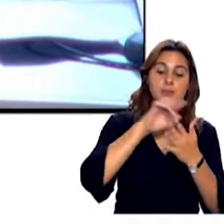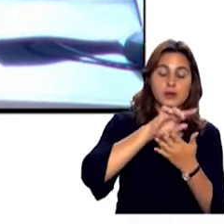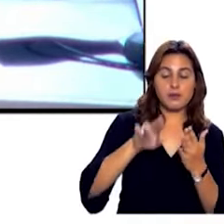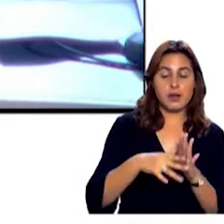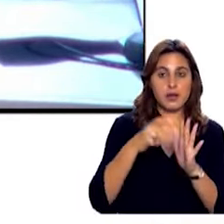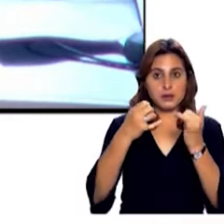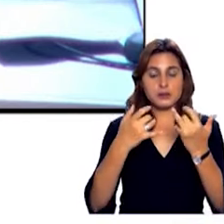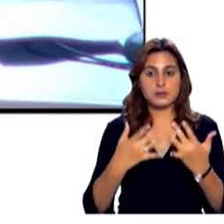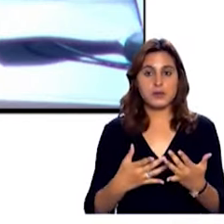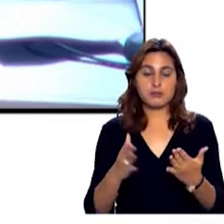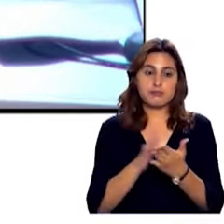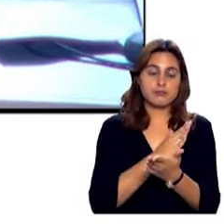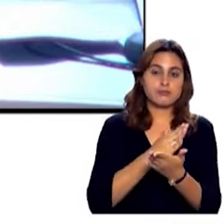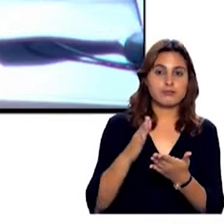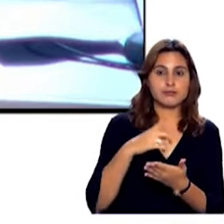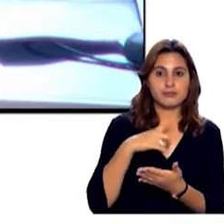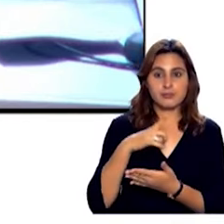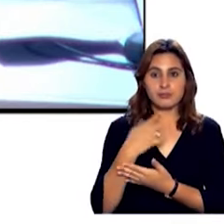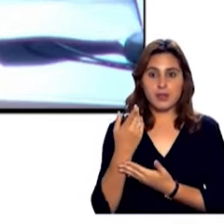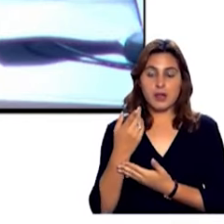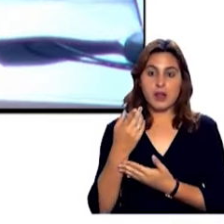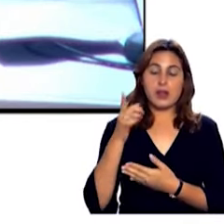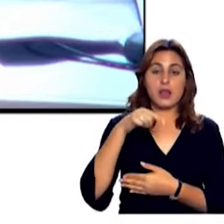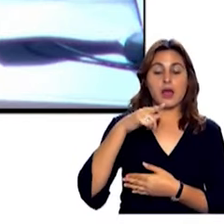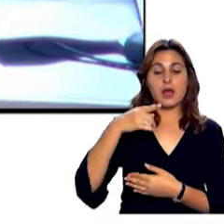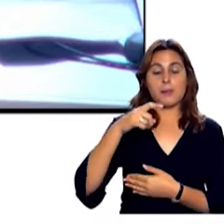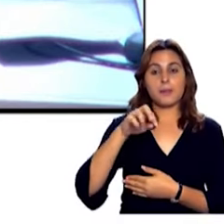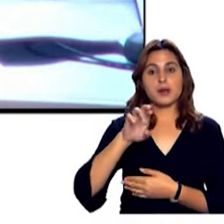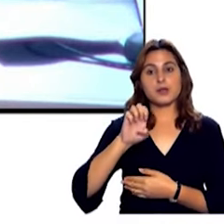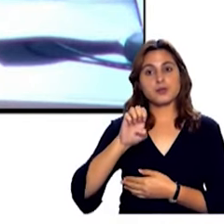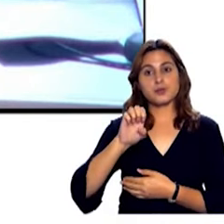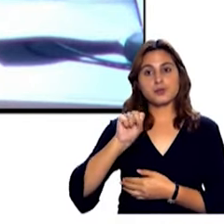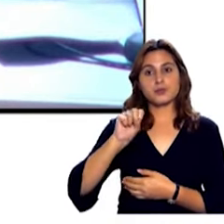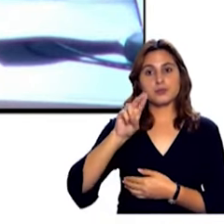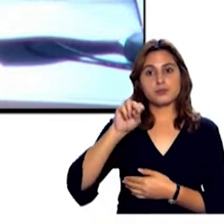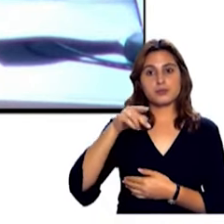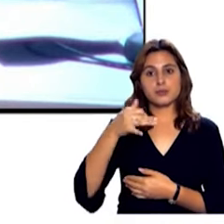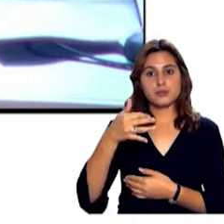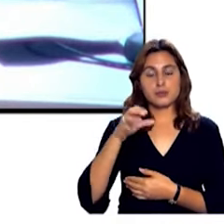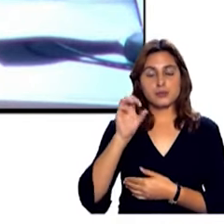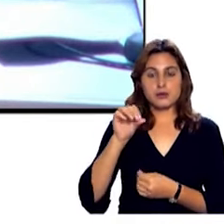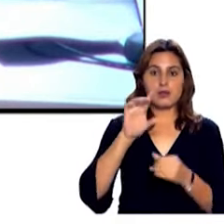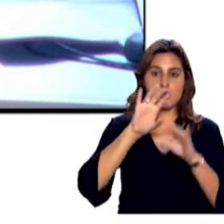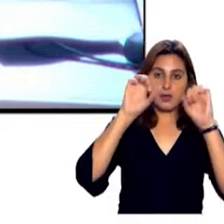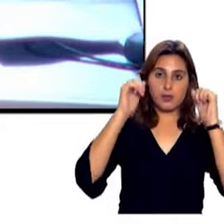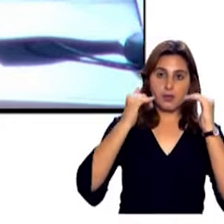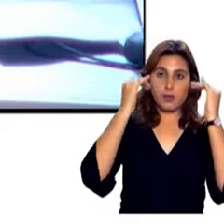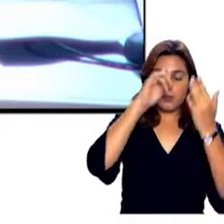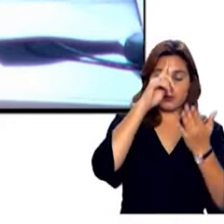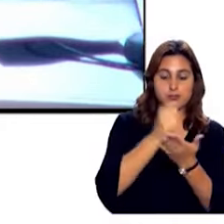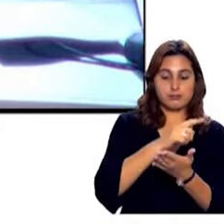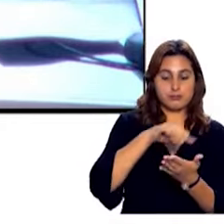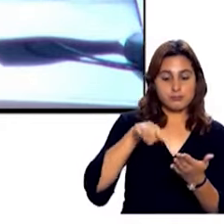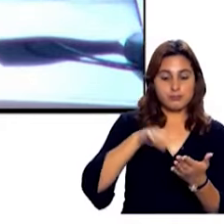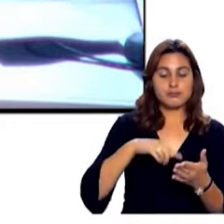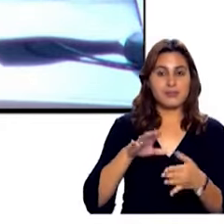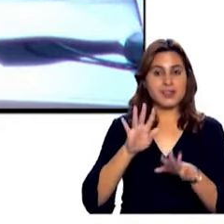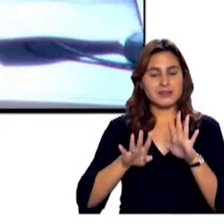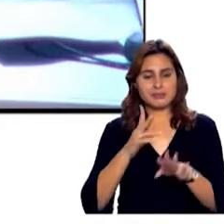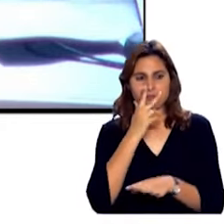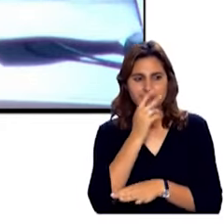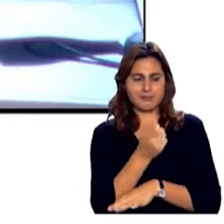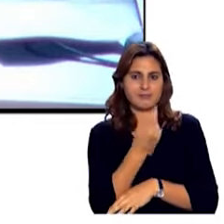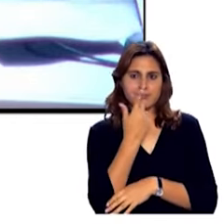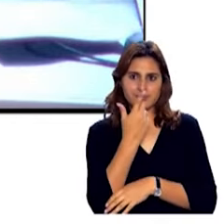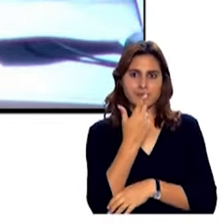vous para TRS Bizarre ça n'est pas Bizarre si on comprend que quand Il y a un deux pourvoi ça n'est pas la